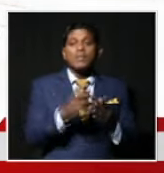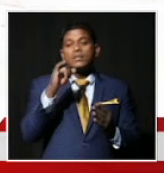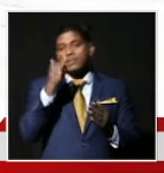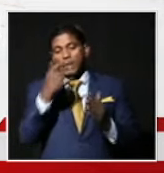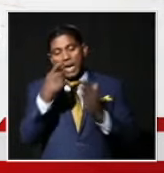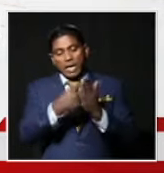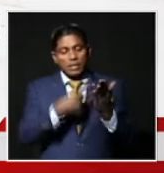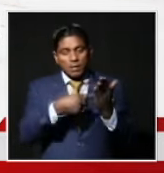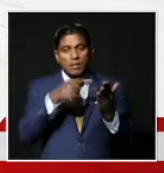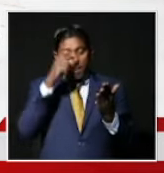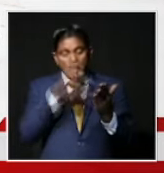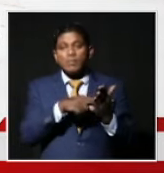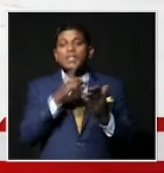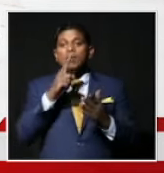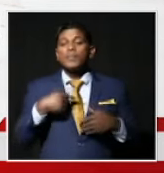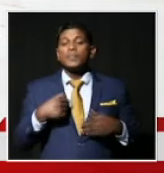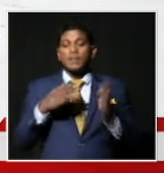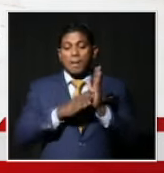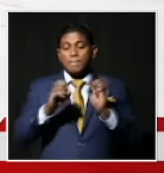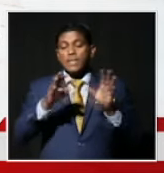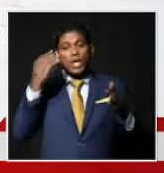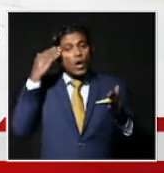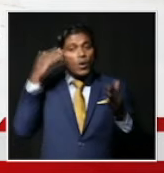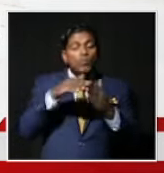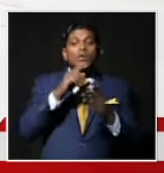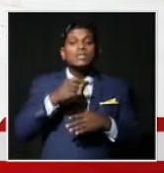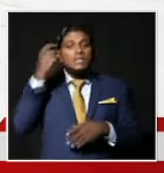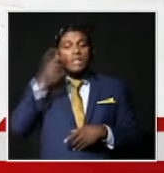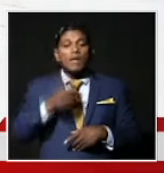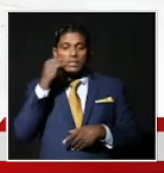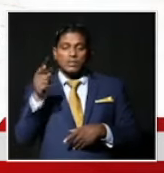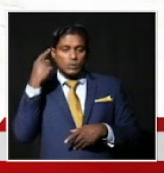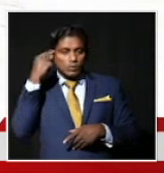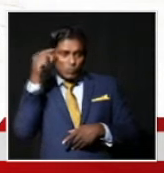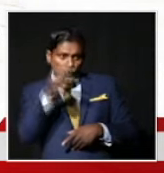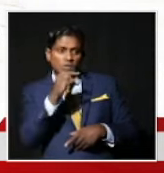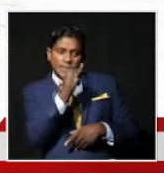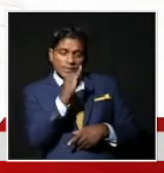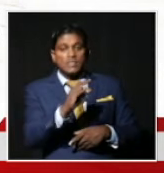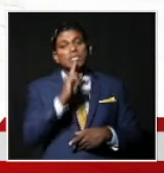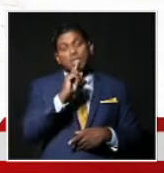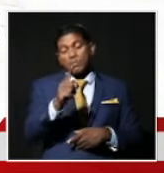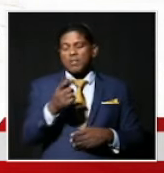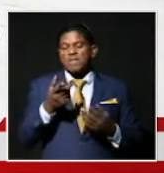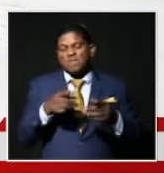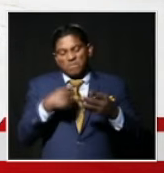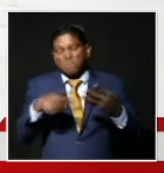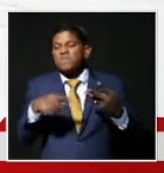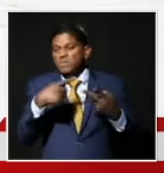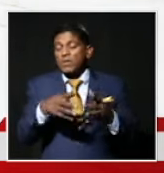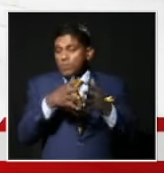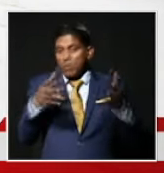පුළුල්ව සැලකීමේදී මාධ්‍යට එරෙහිවත් ත්‍රස්තවාදී චෝදනා යටතේ ක්‍රියාමාර්ග ගැනීමට අවස්ථාව ලැබීම වැනි බරපතල කරුණු කරනාවක්